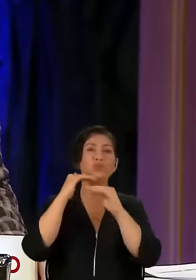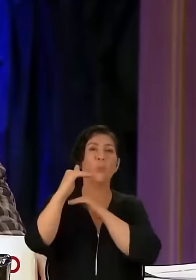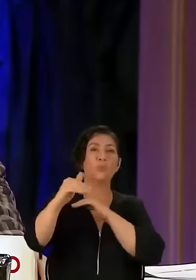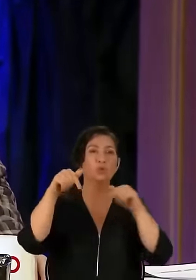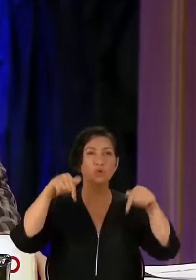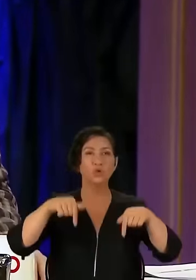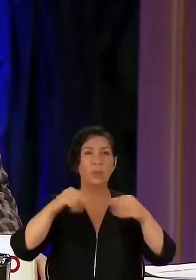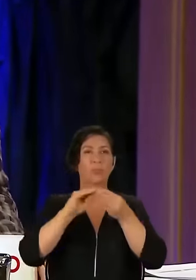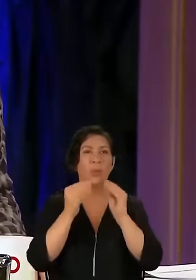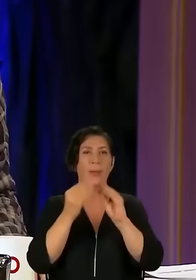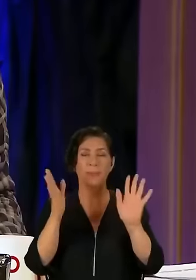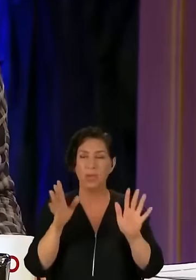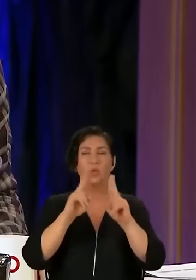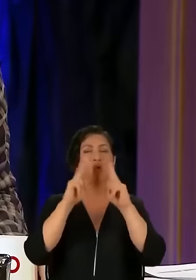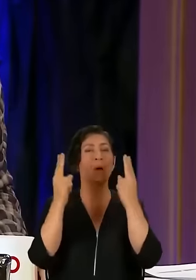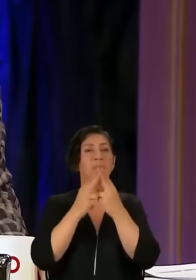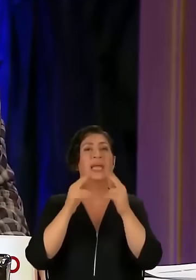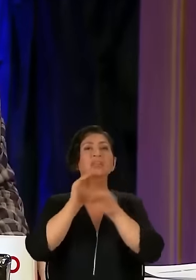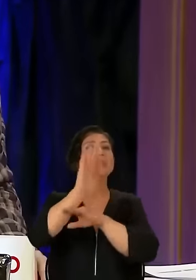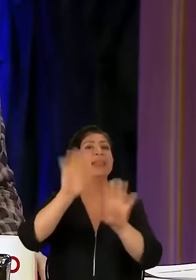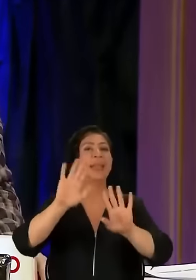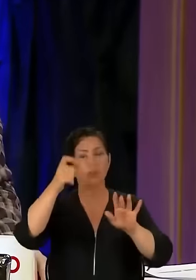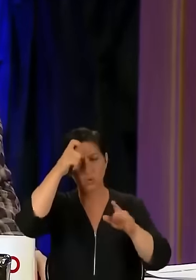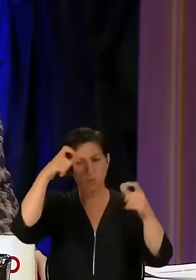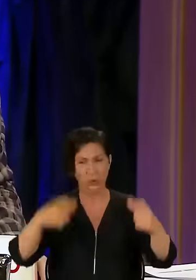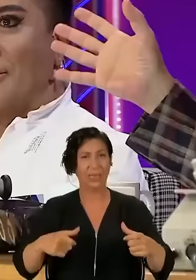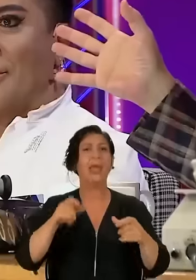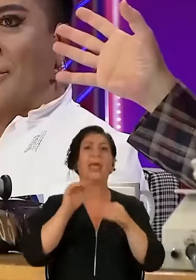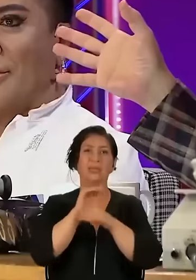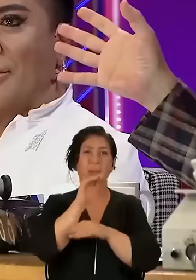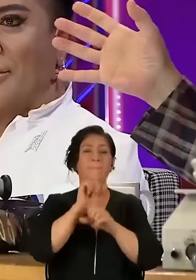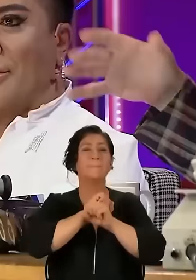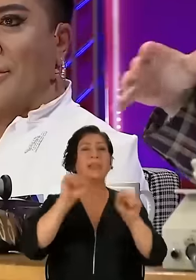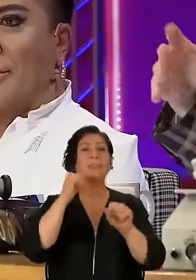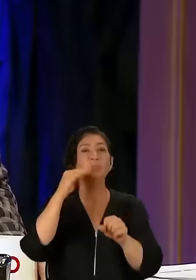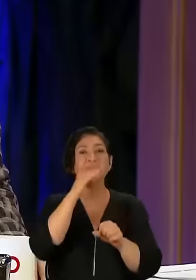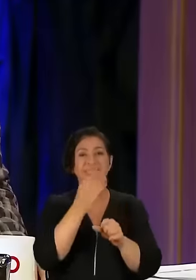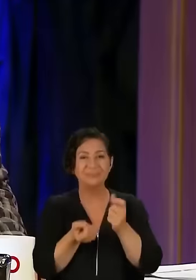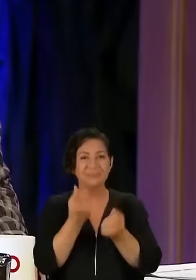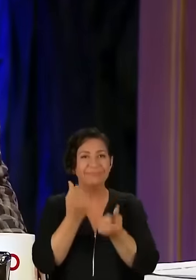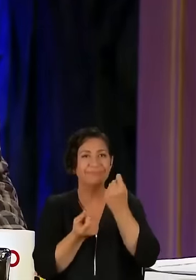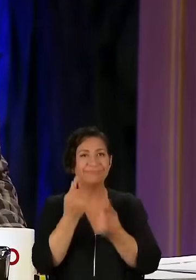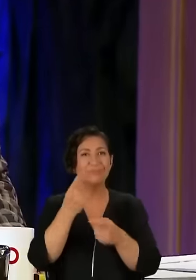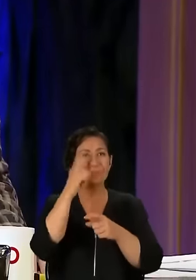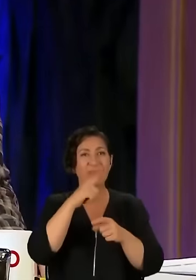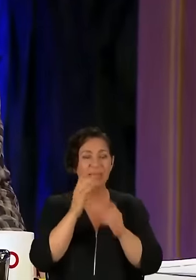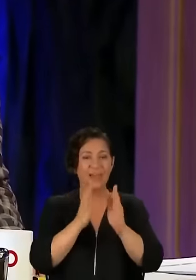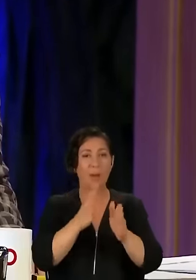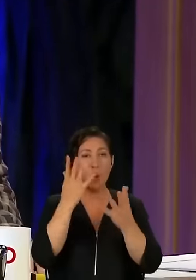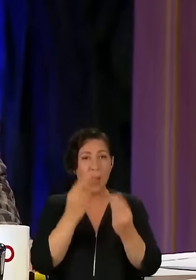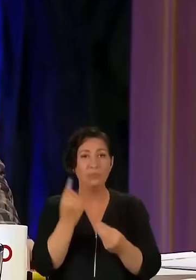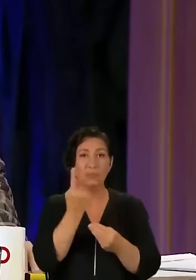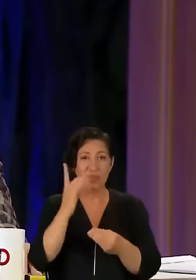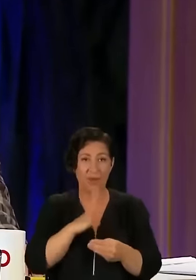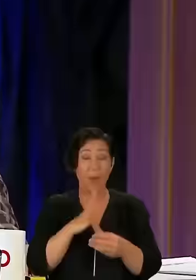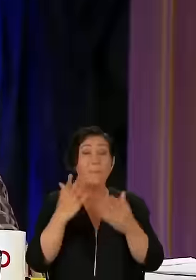toplumumuzun şu andaki problemi. Dünyada yaşanan bir problem değil. Ama bizde patlamış mısır krizinden bu yana devam eden bir şey var.